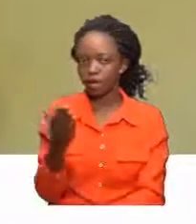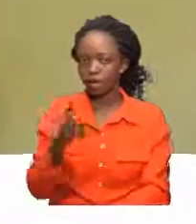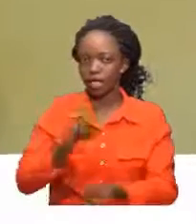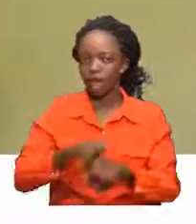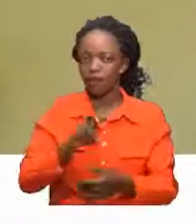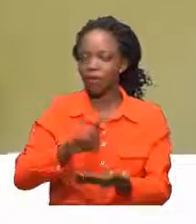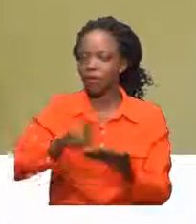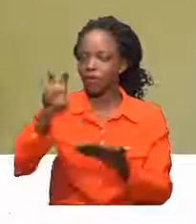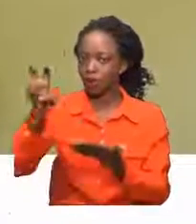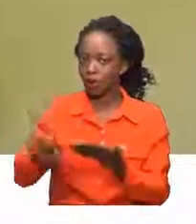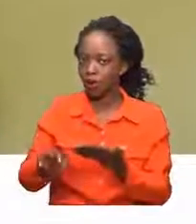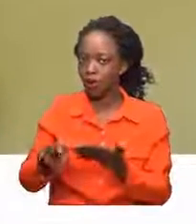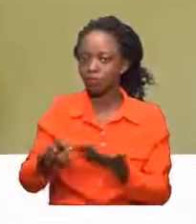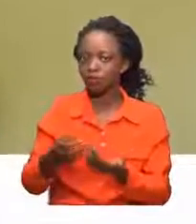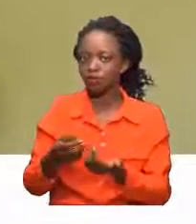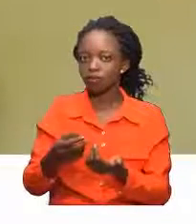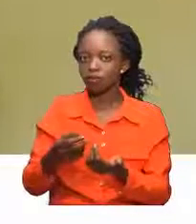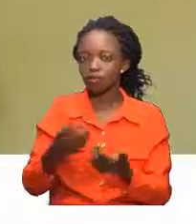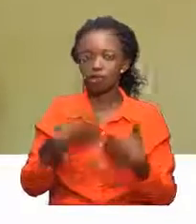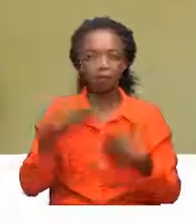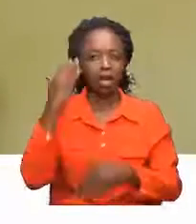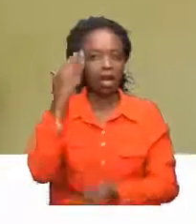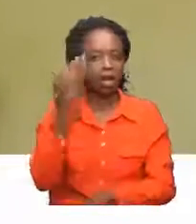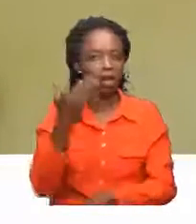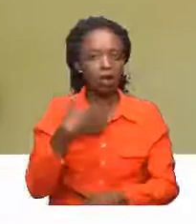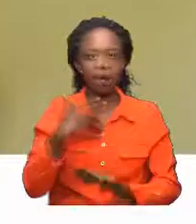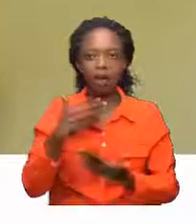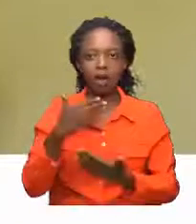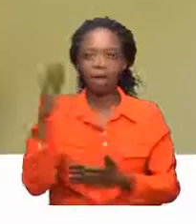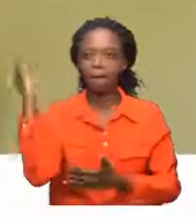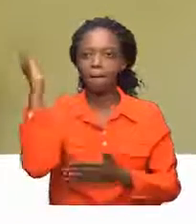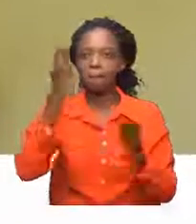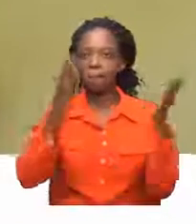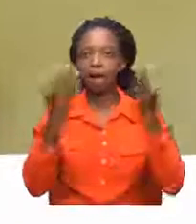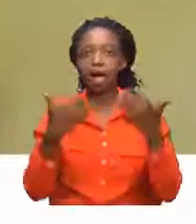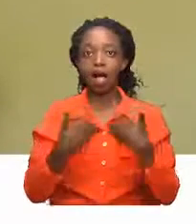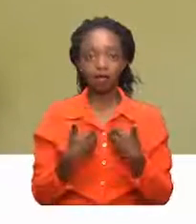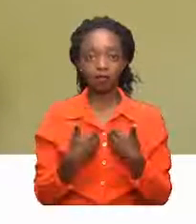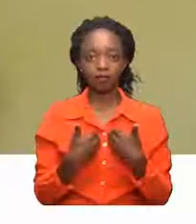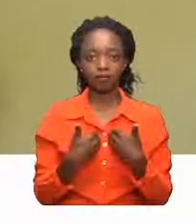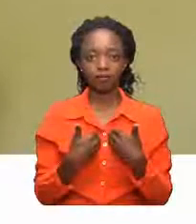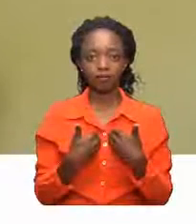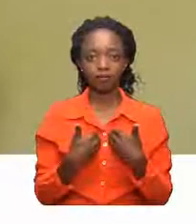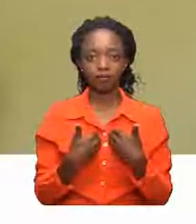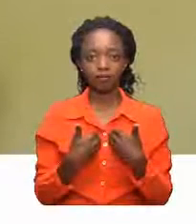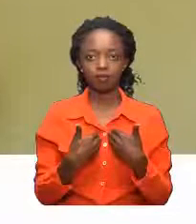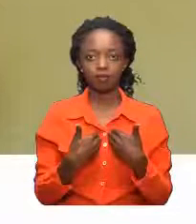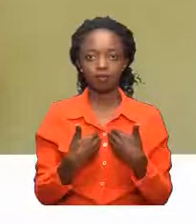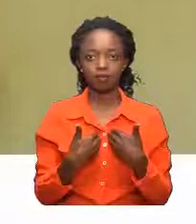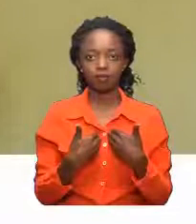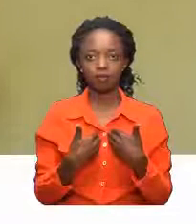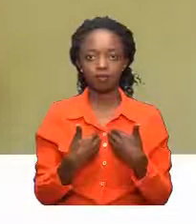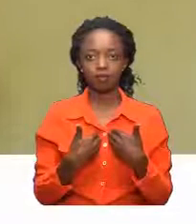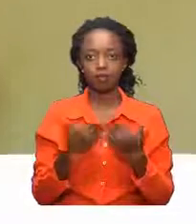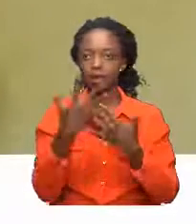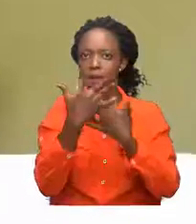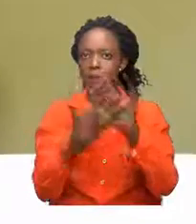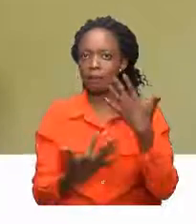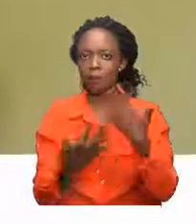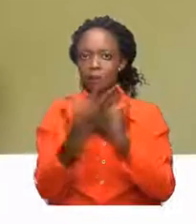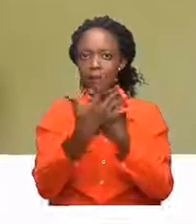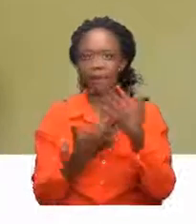chini hivi, sikujua. Sasa hata mimi sikujua nimekatwa na mapanga hivi. Sasa nikaona sasa damu imeweka tu